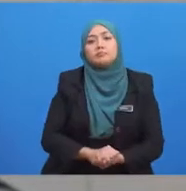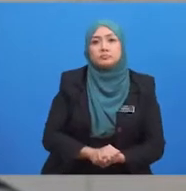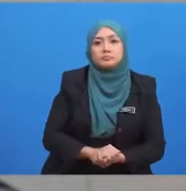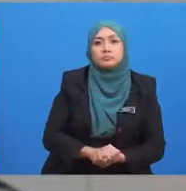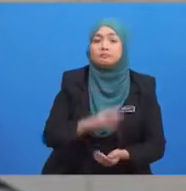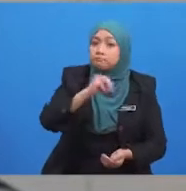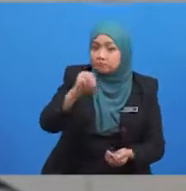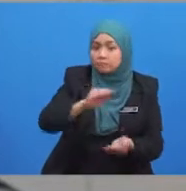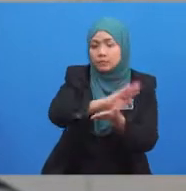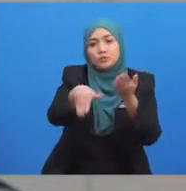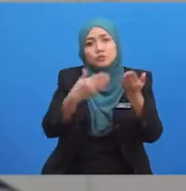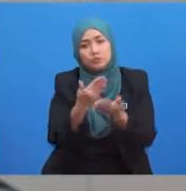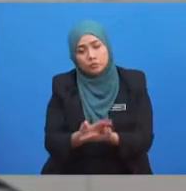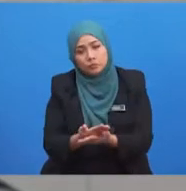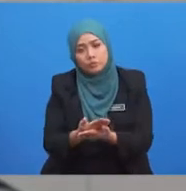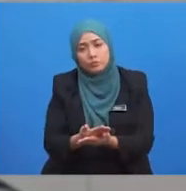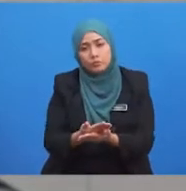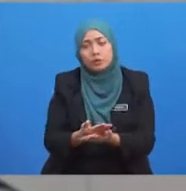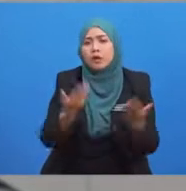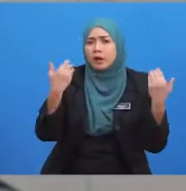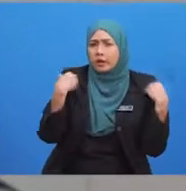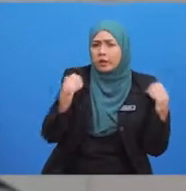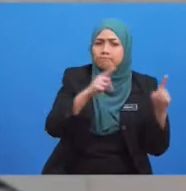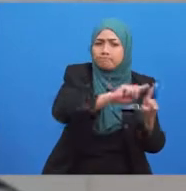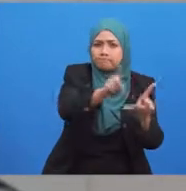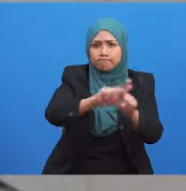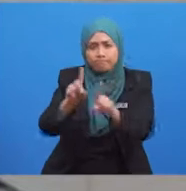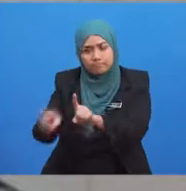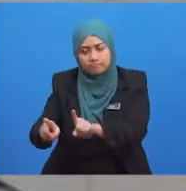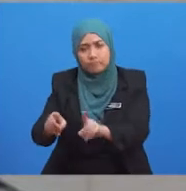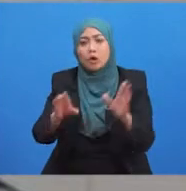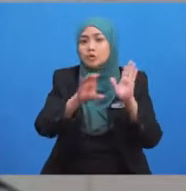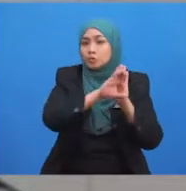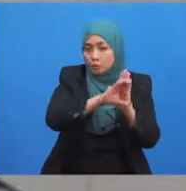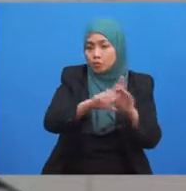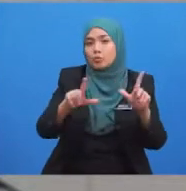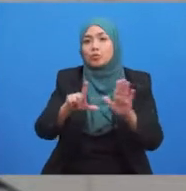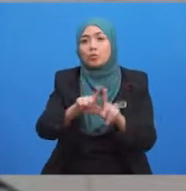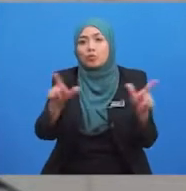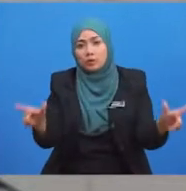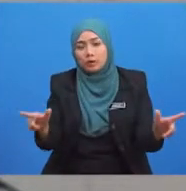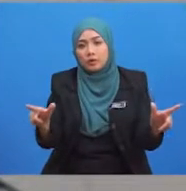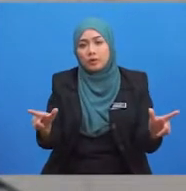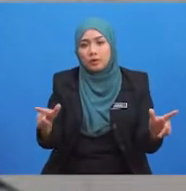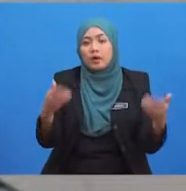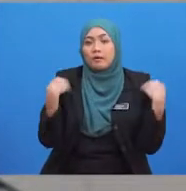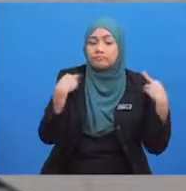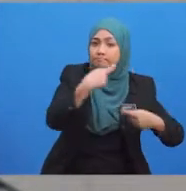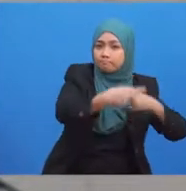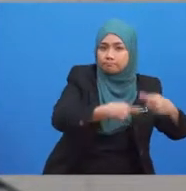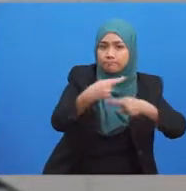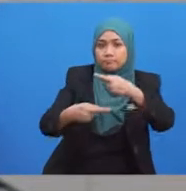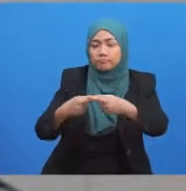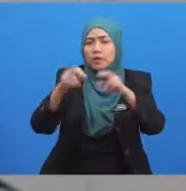Murid-murid sekalian, terdapat pelbagai contoh lain yang melalui proses pempolimeran yang